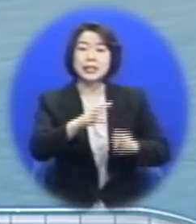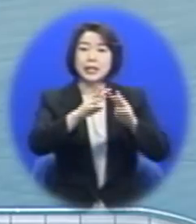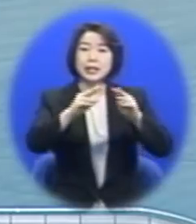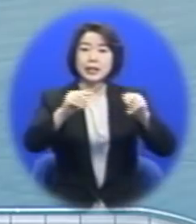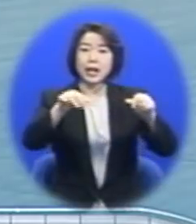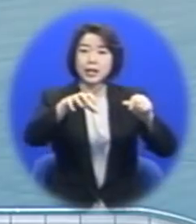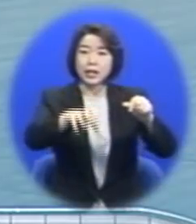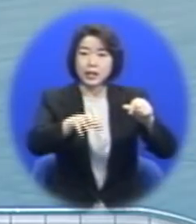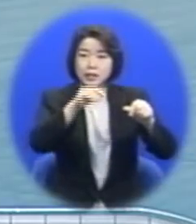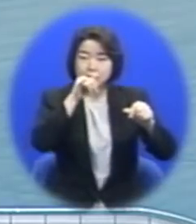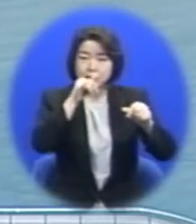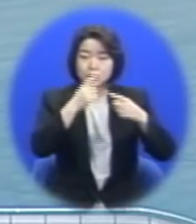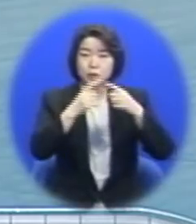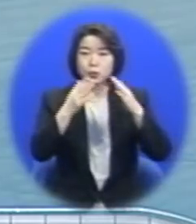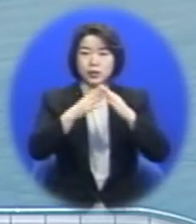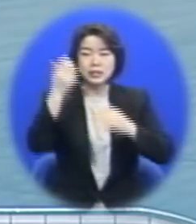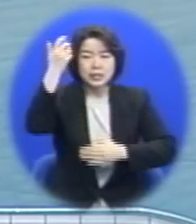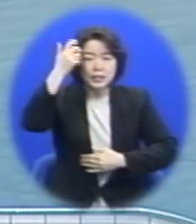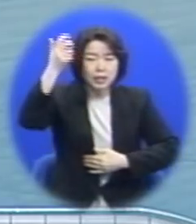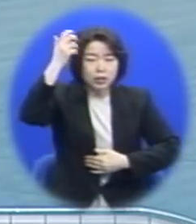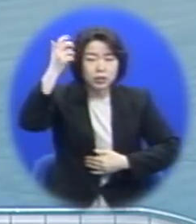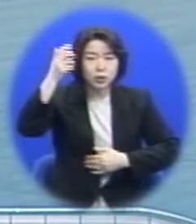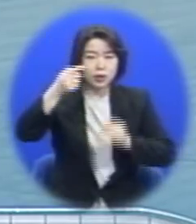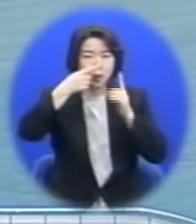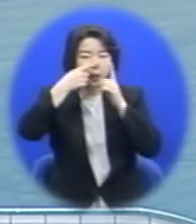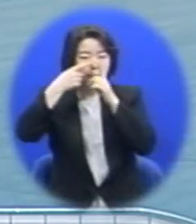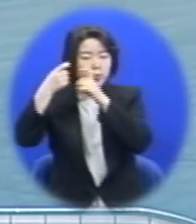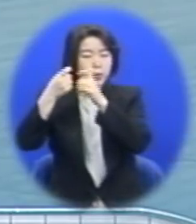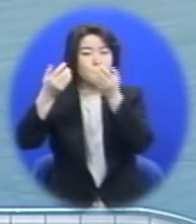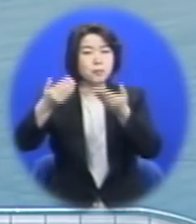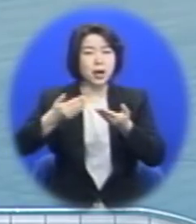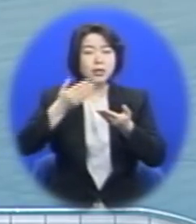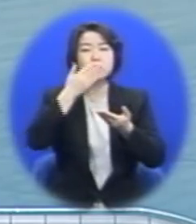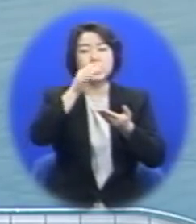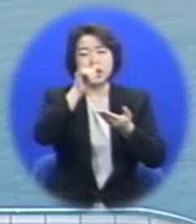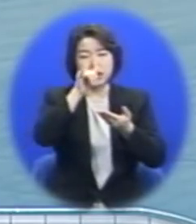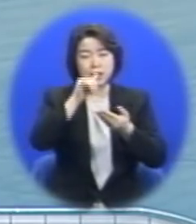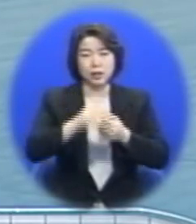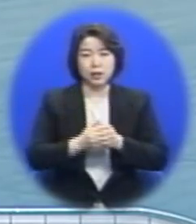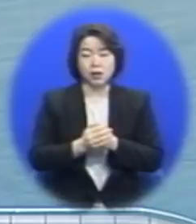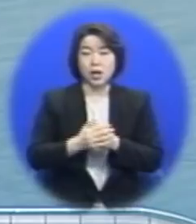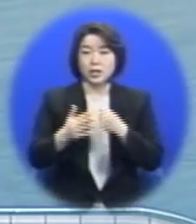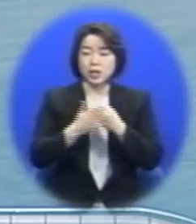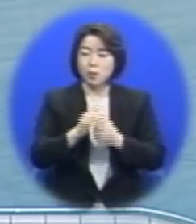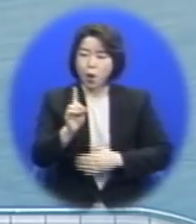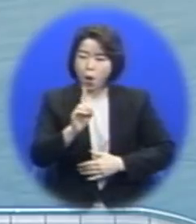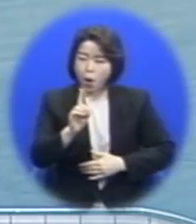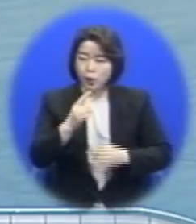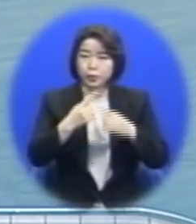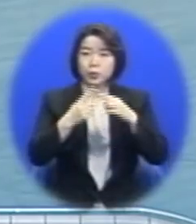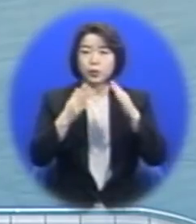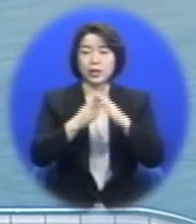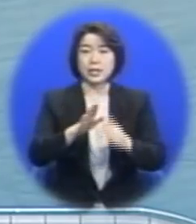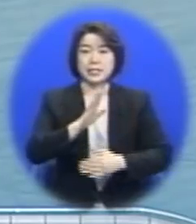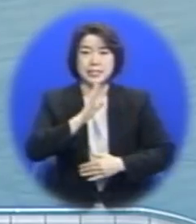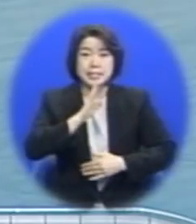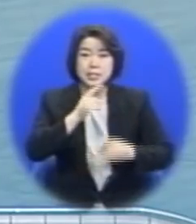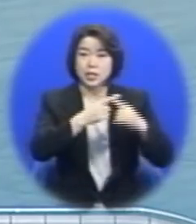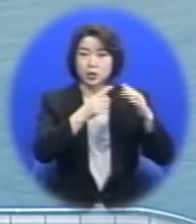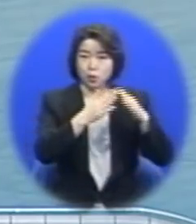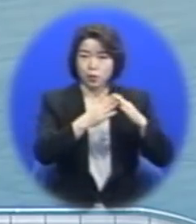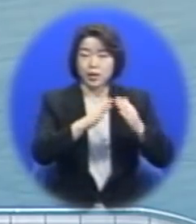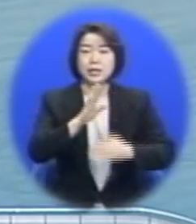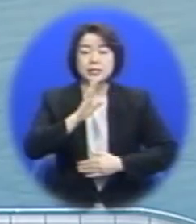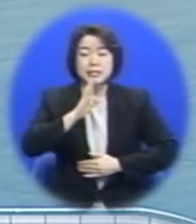교회는 영적인 미혹을 받게 될 것이라는 겁니다. 그래서 어떤 교회가 진짜 교회인지, 어떤 성도가